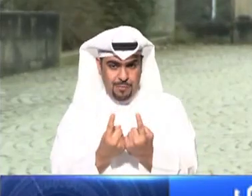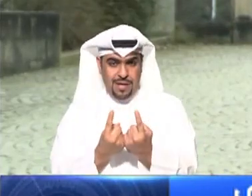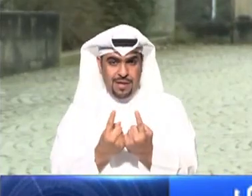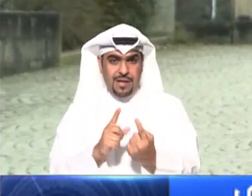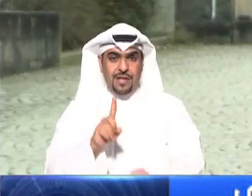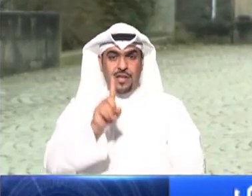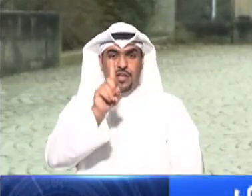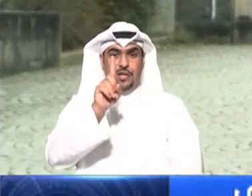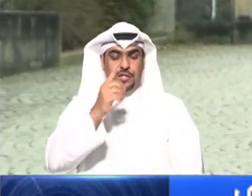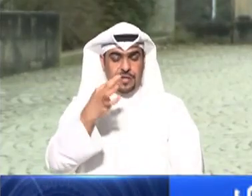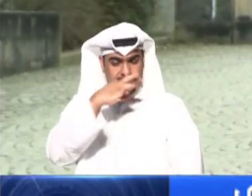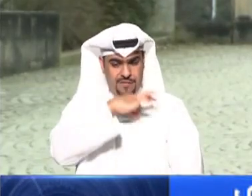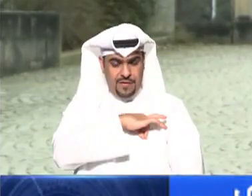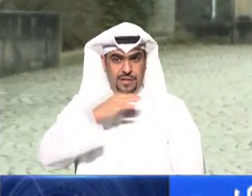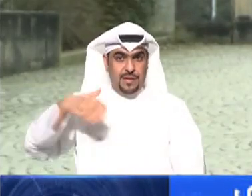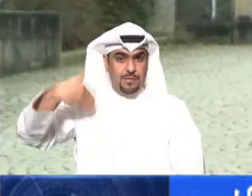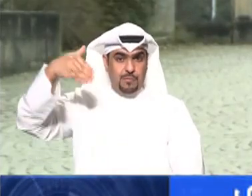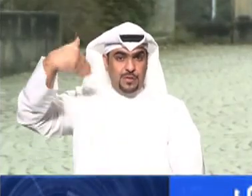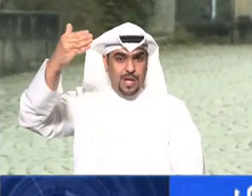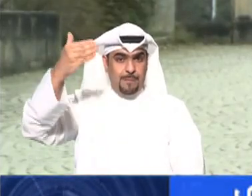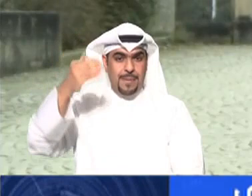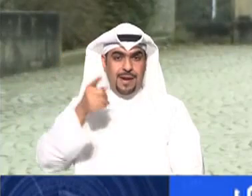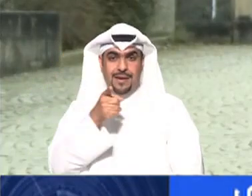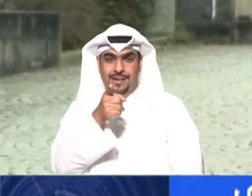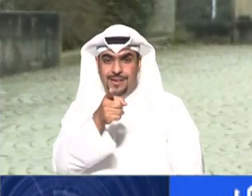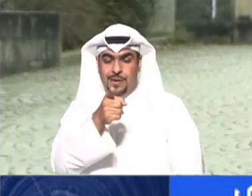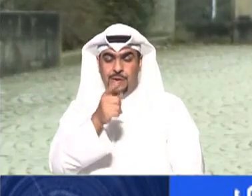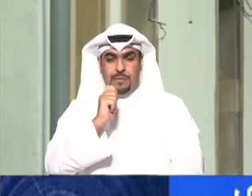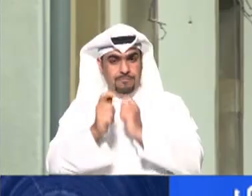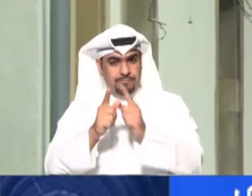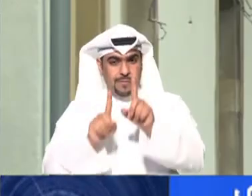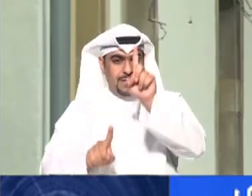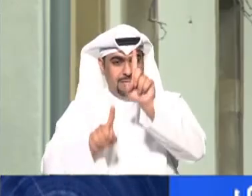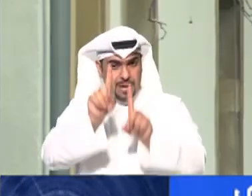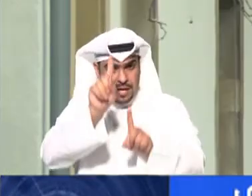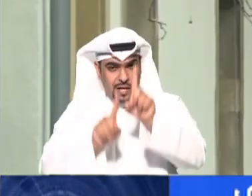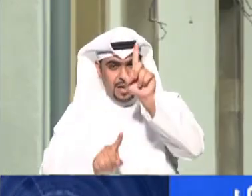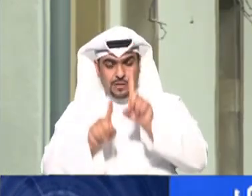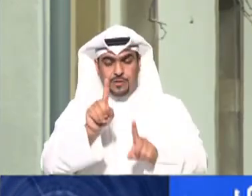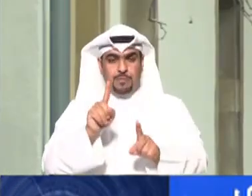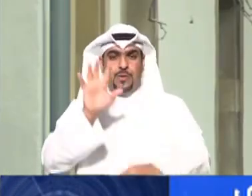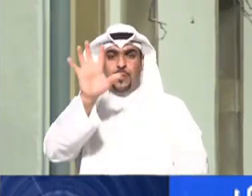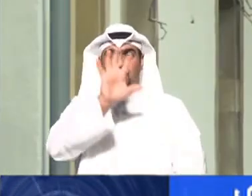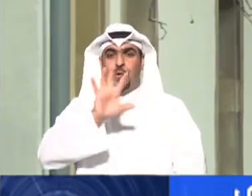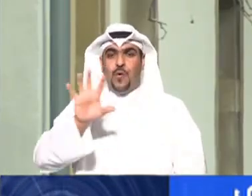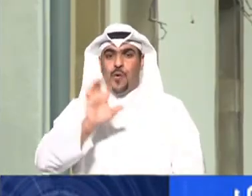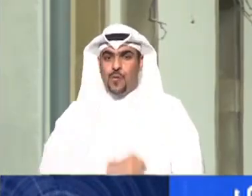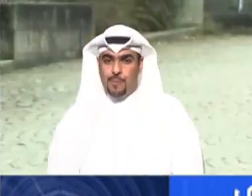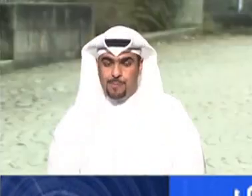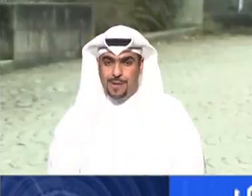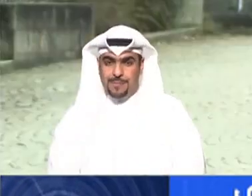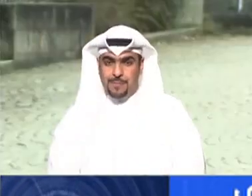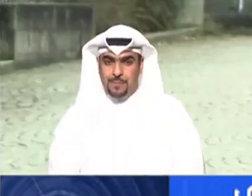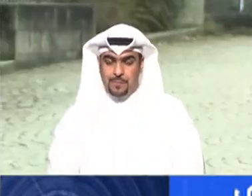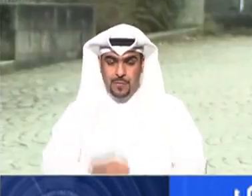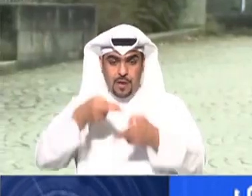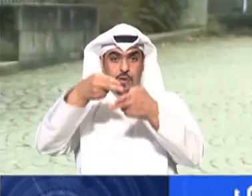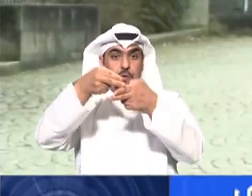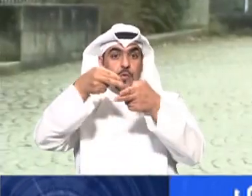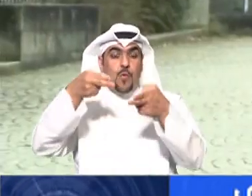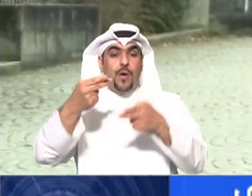ومداخل عديدة على الأسواق الأوروبية وعلى كافة المستويات. ذراع الاستثمار هو ذراع مهم بالنسبة لدولة